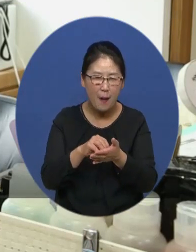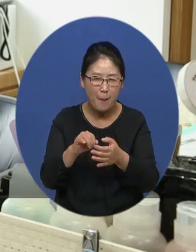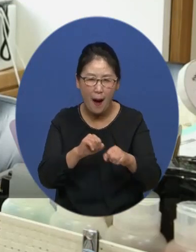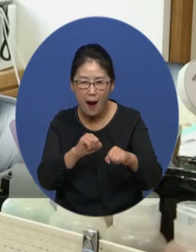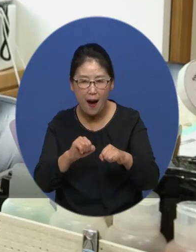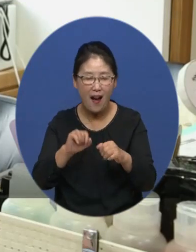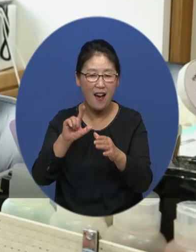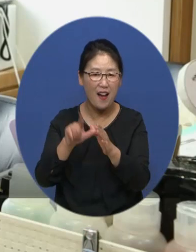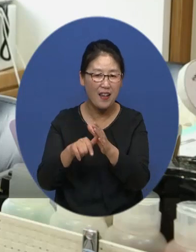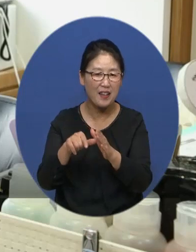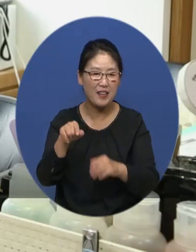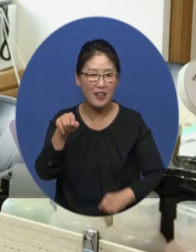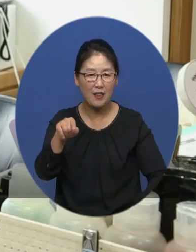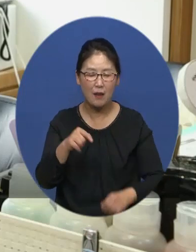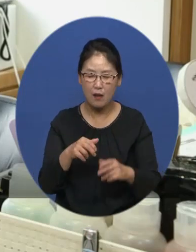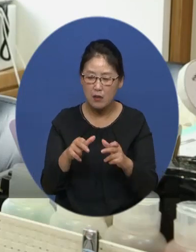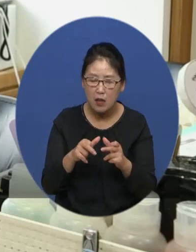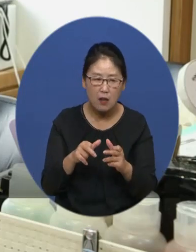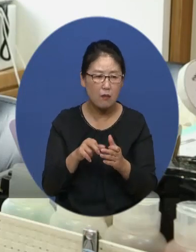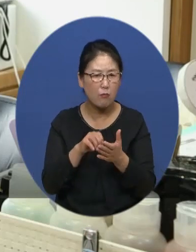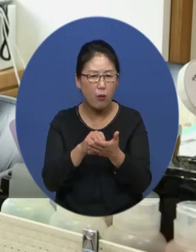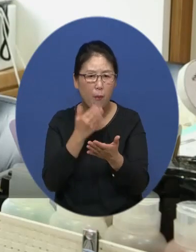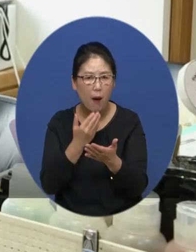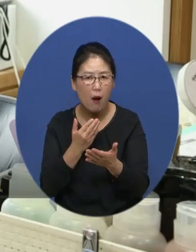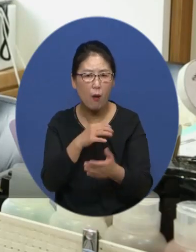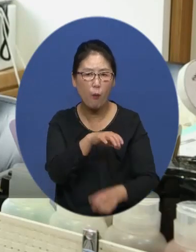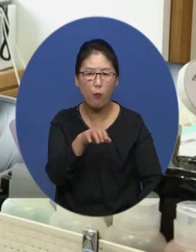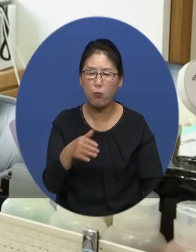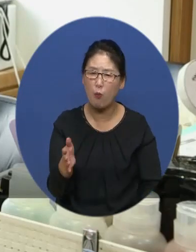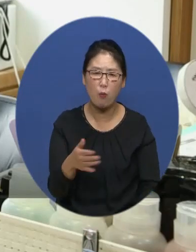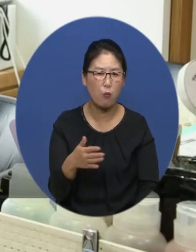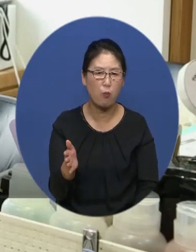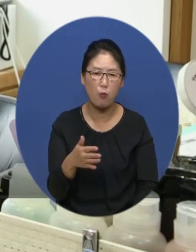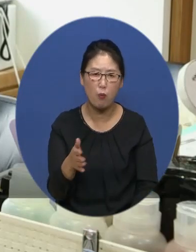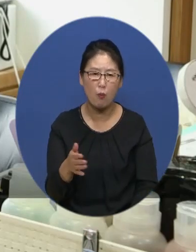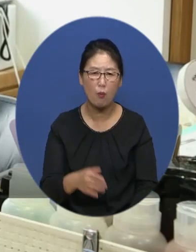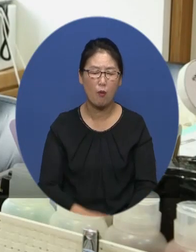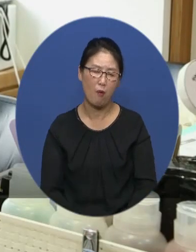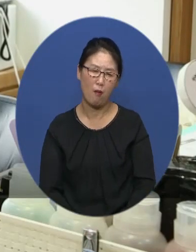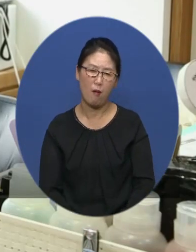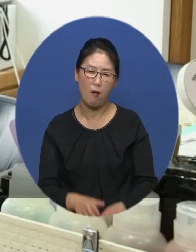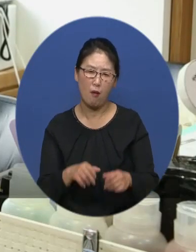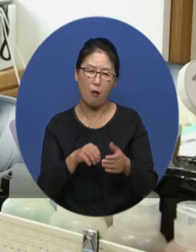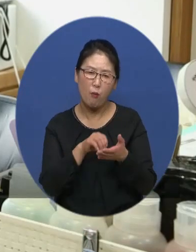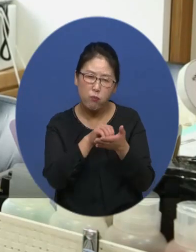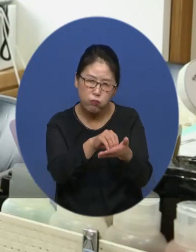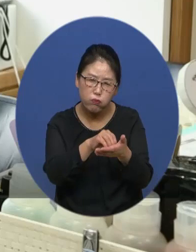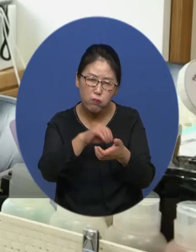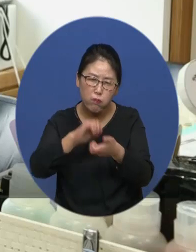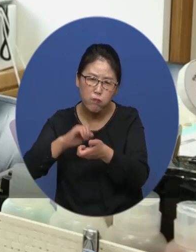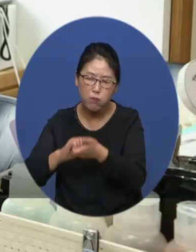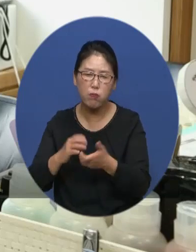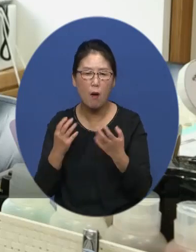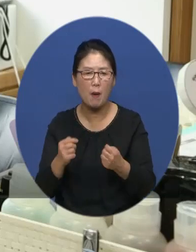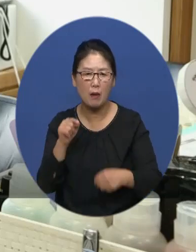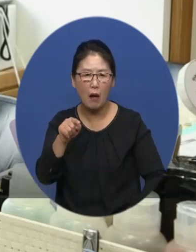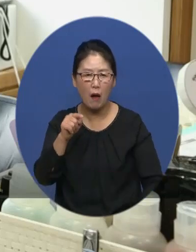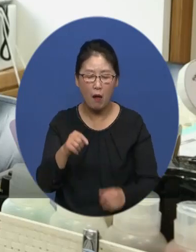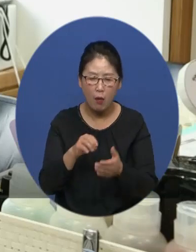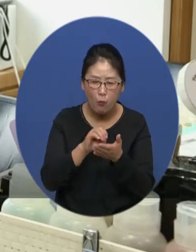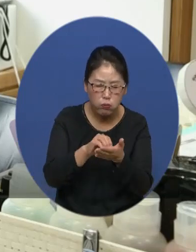생각보다 장애인이 살 수 있는 곳이 없더라고요. 그리고 취업에 대해서 되게 고민하고 있었어요. 저희